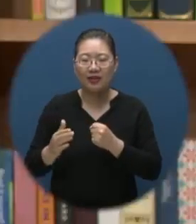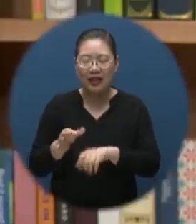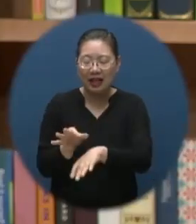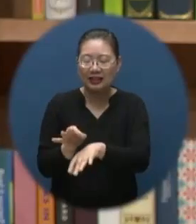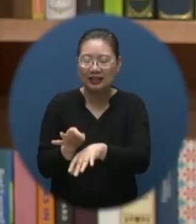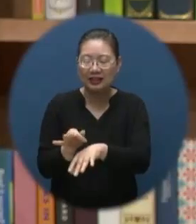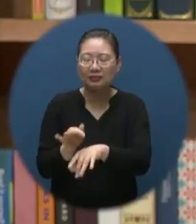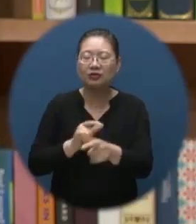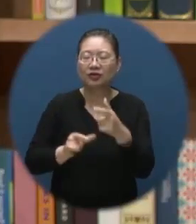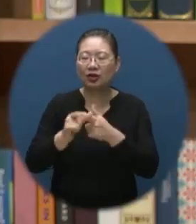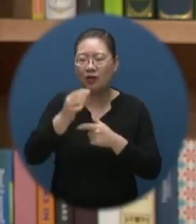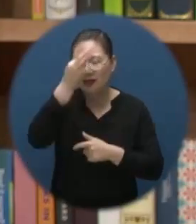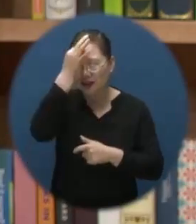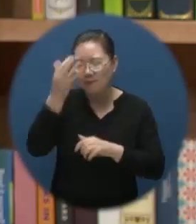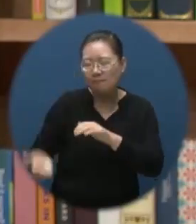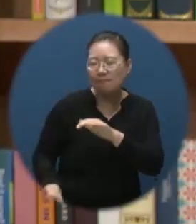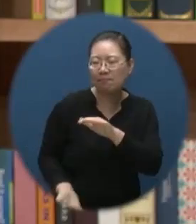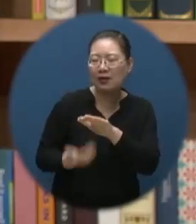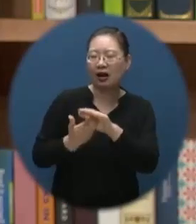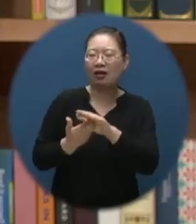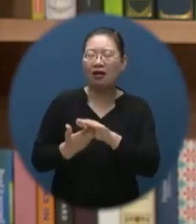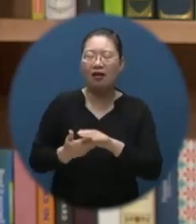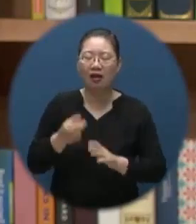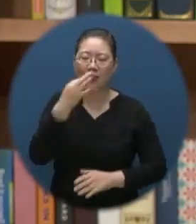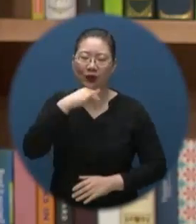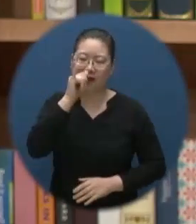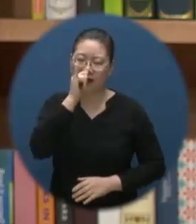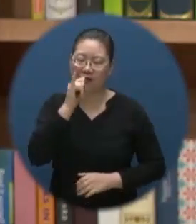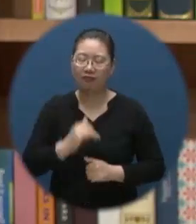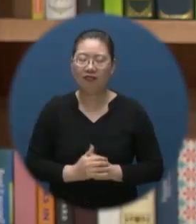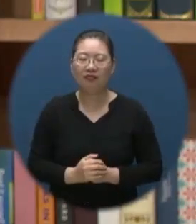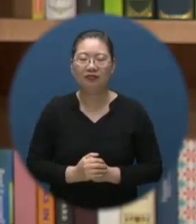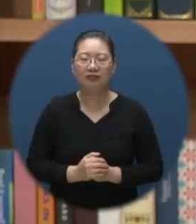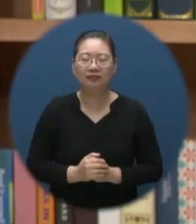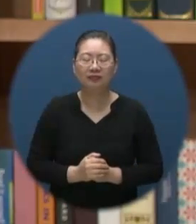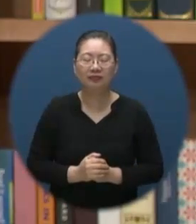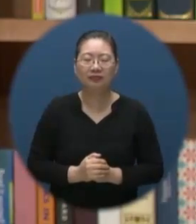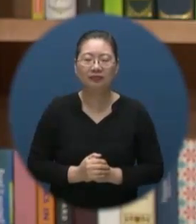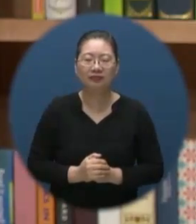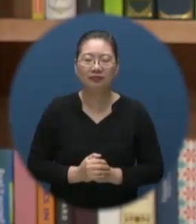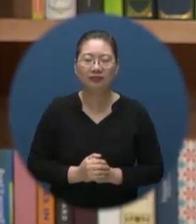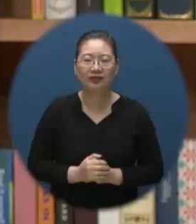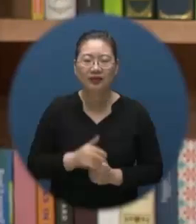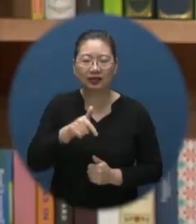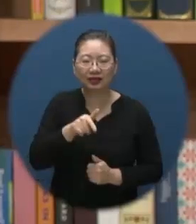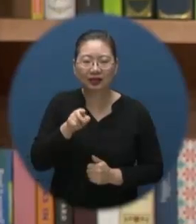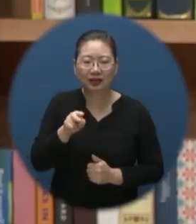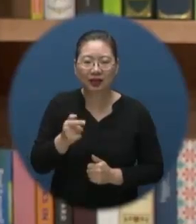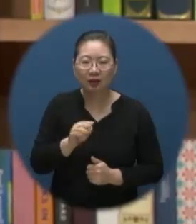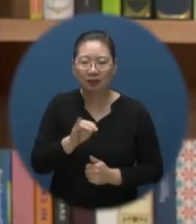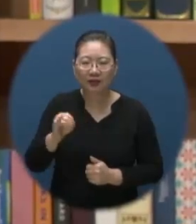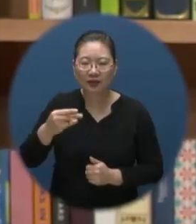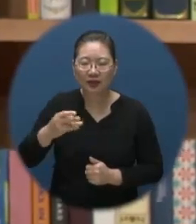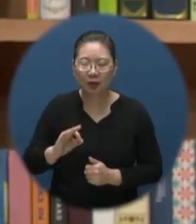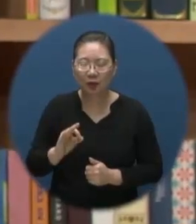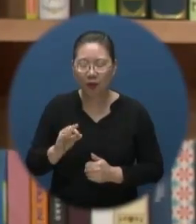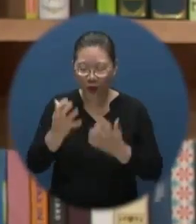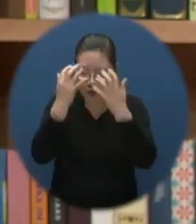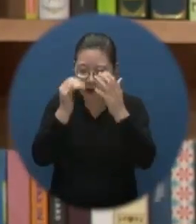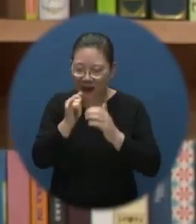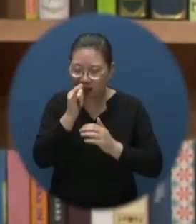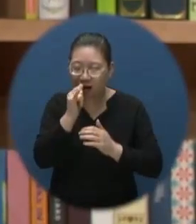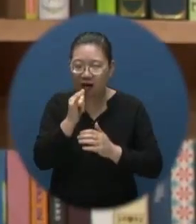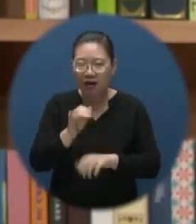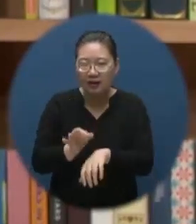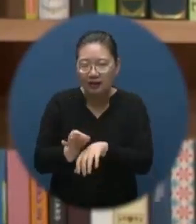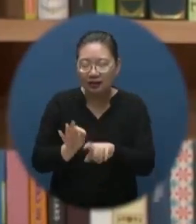들어요. 그래요. 네. 그래서 그 견비통으로 고생하던 대사 침 열 번으로